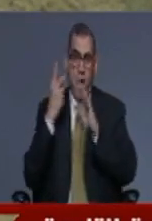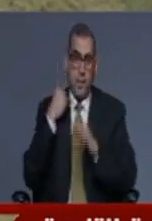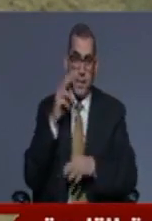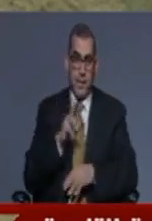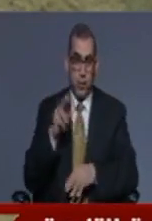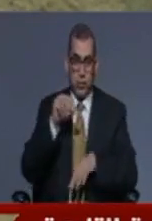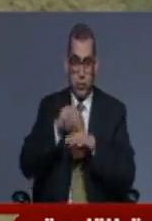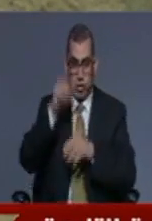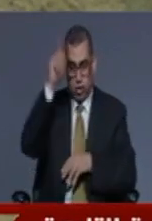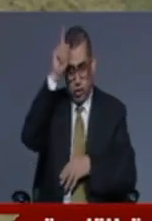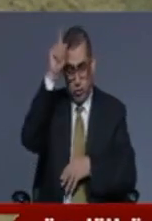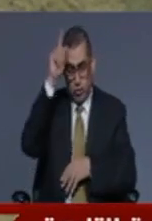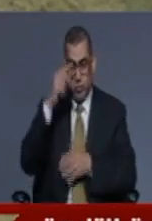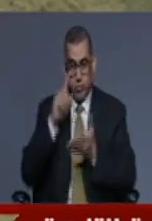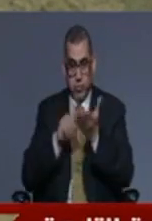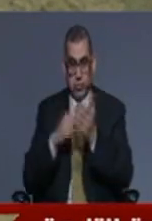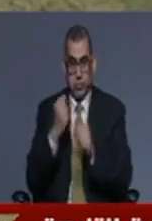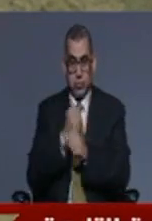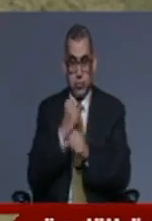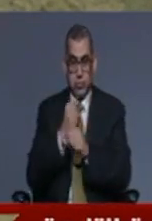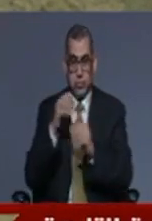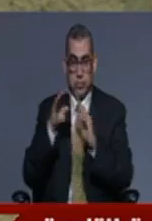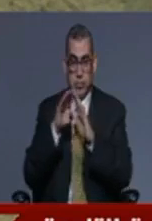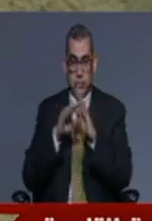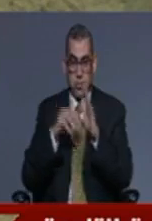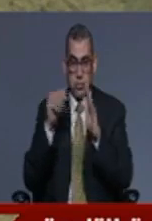أجل تسهيل